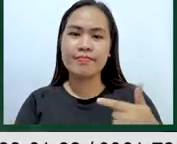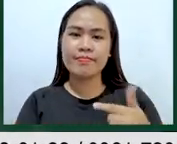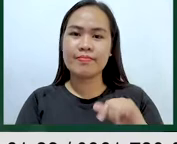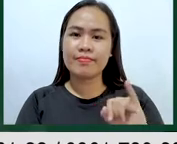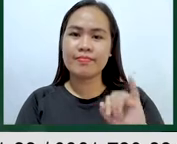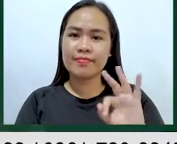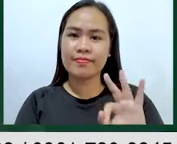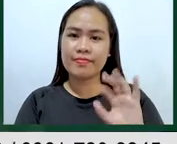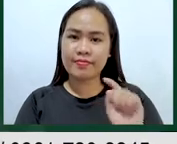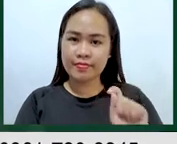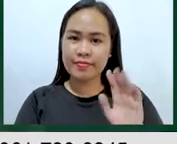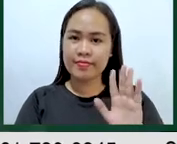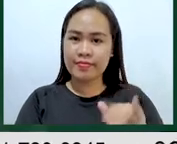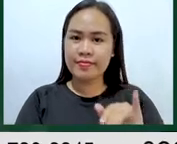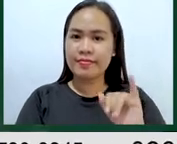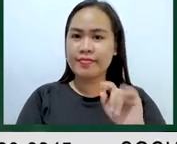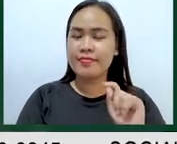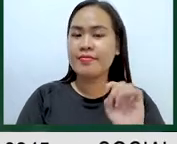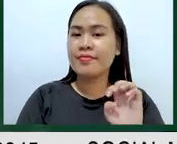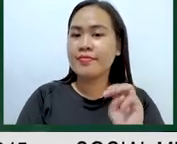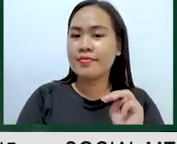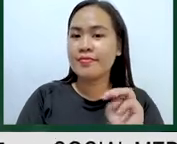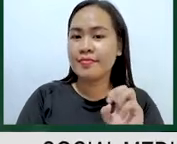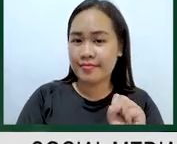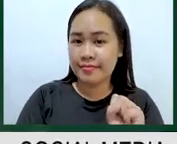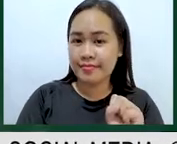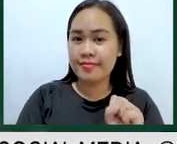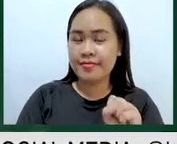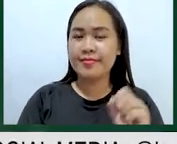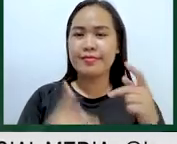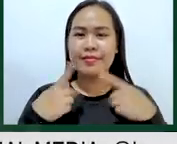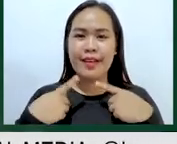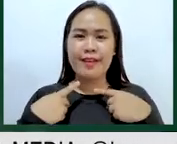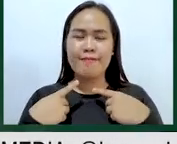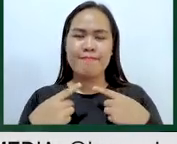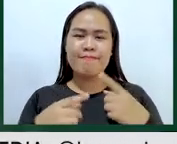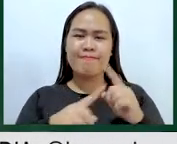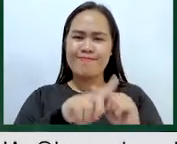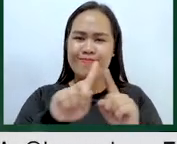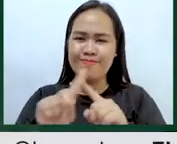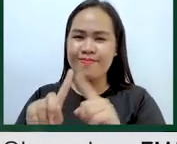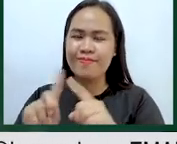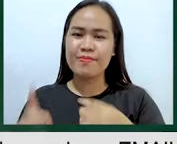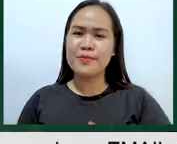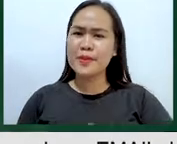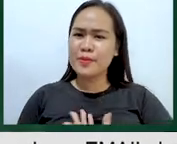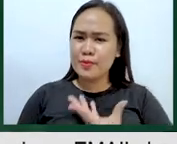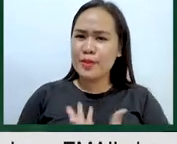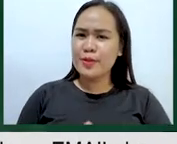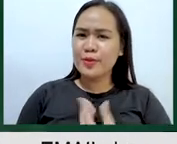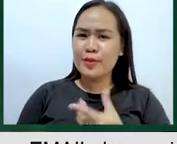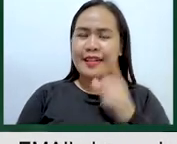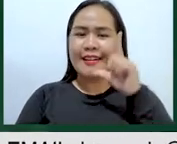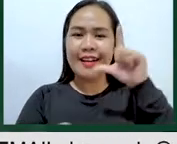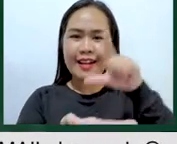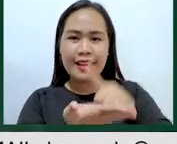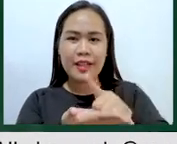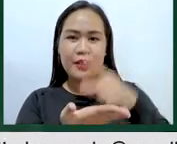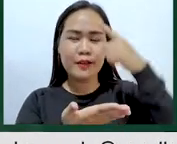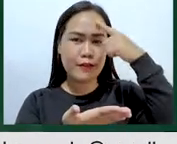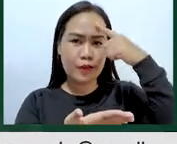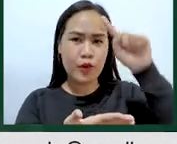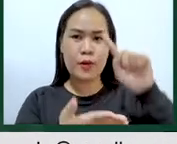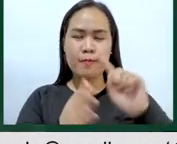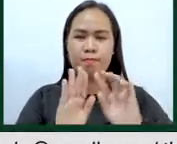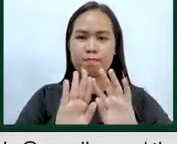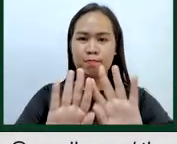So maraming salamat sa Lakbayani Philippines na naghandog ng mga gift items, no. Itong mga gift